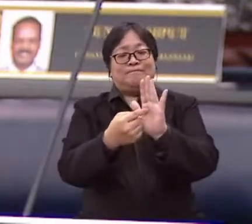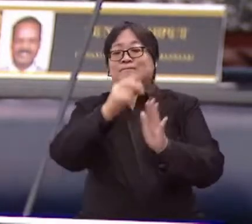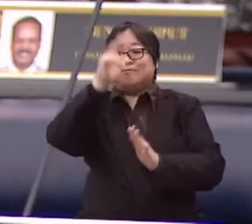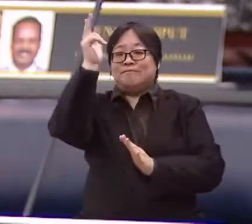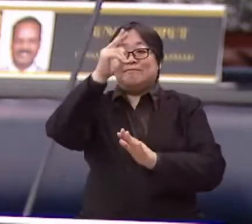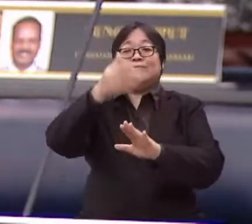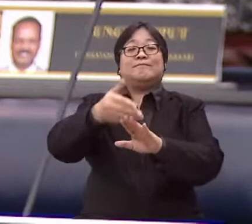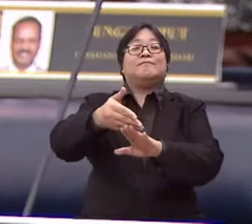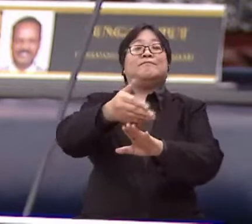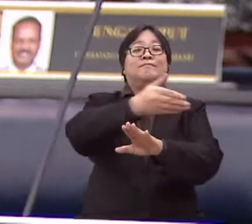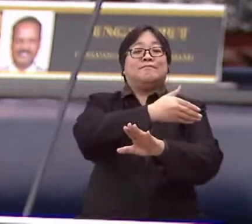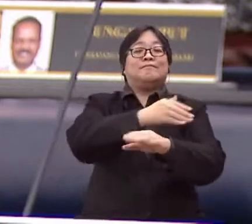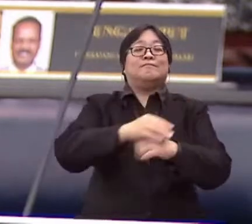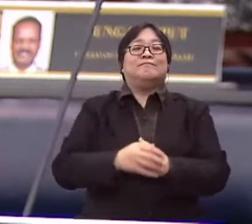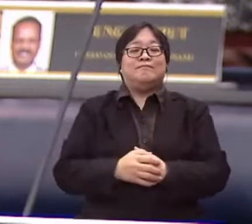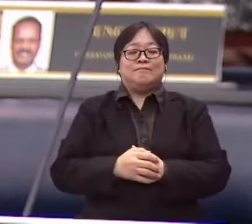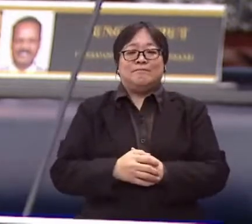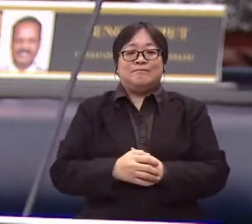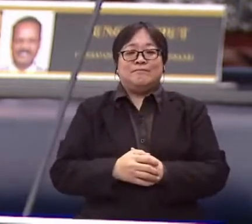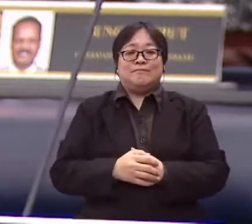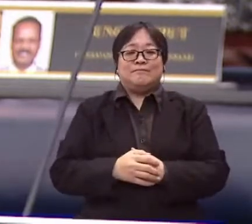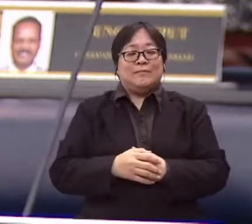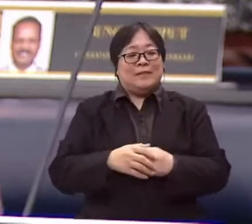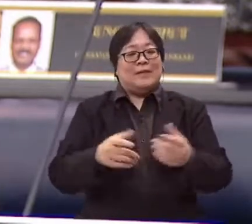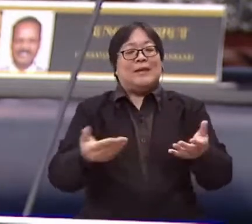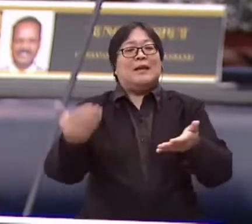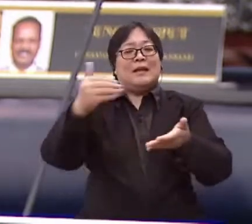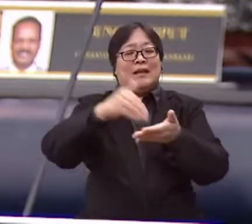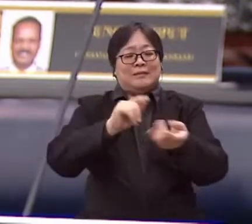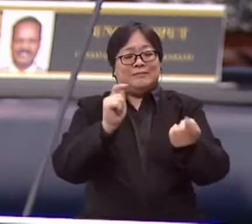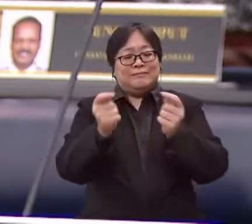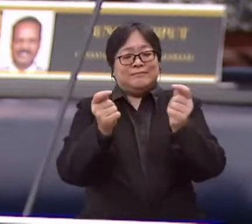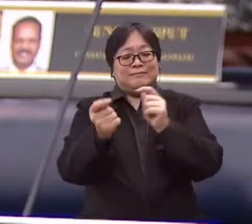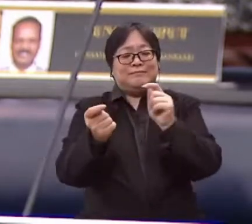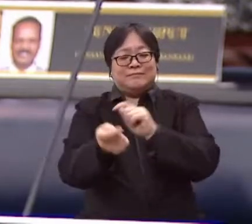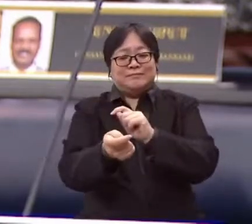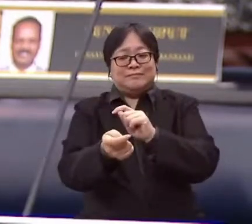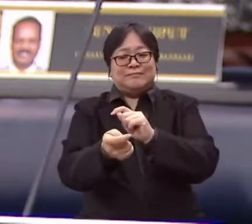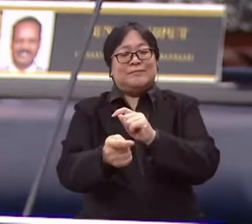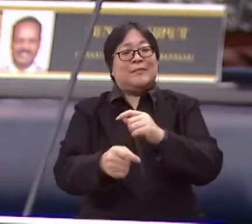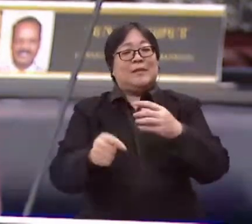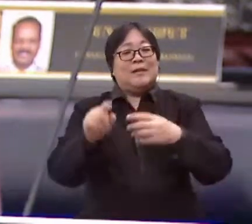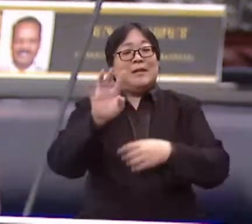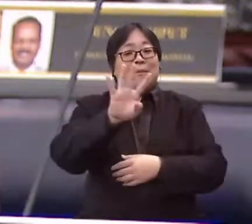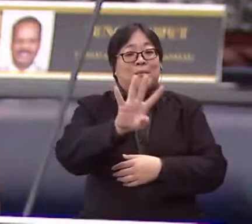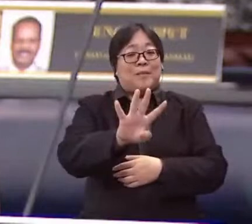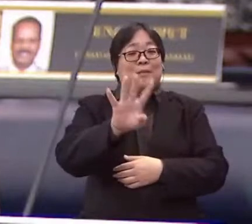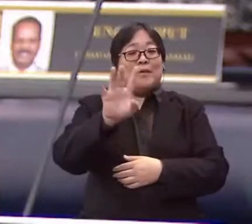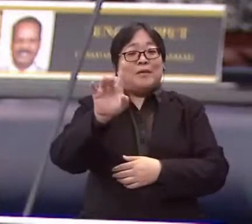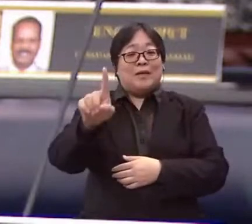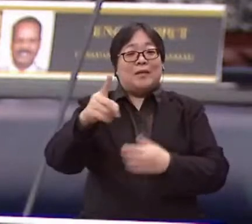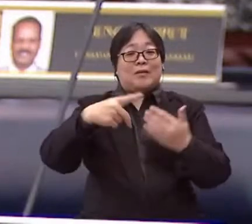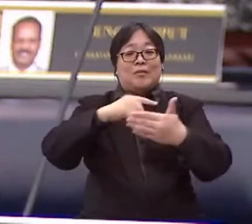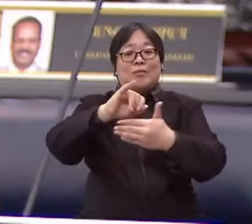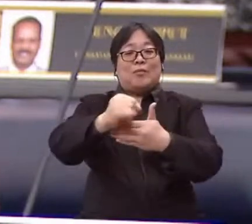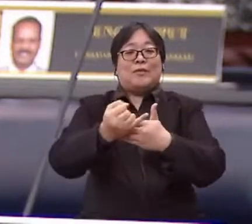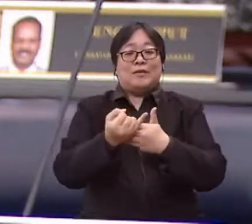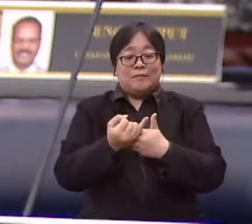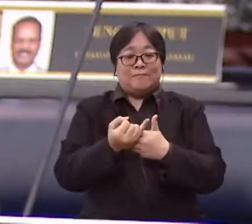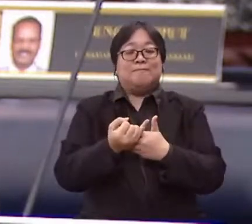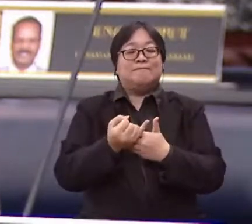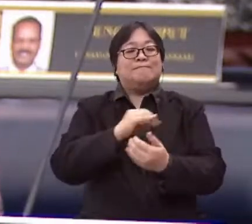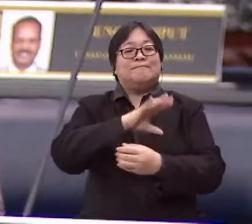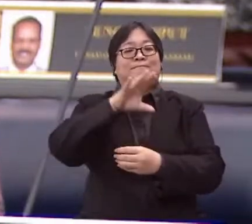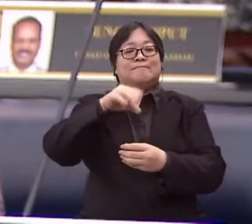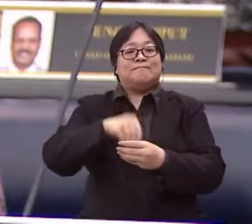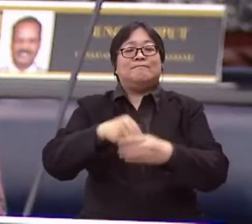sebelum ini telah melakukan pengelasan semula ke atas 41 Project yang